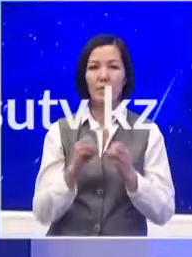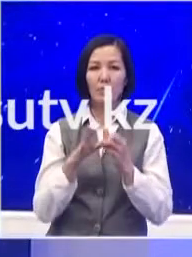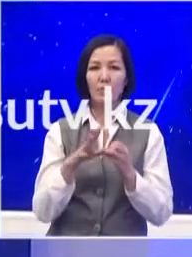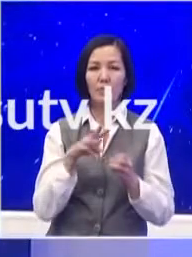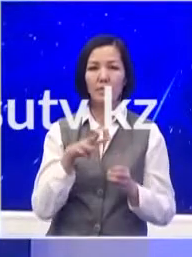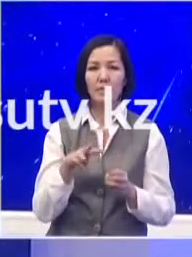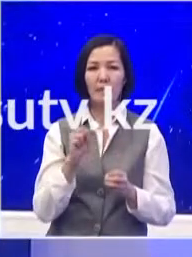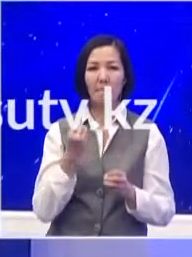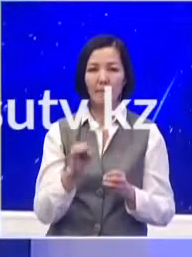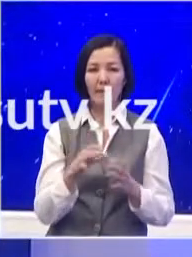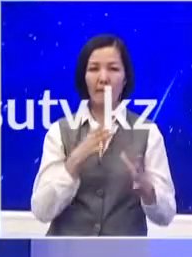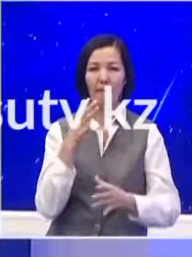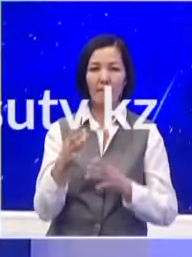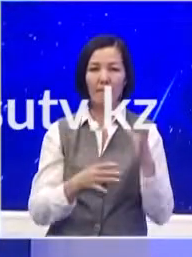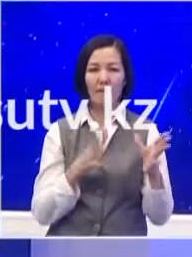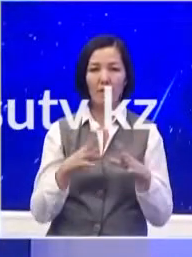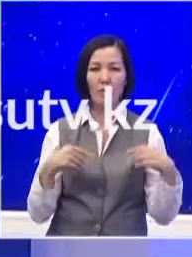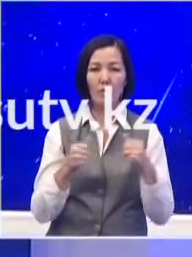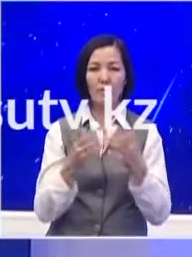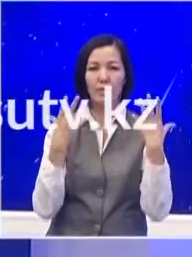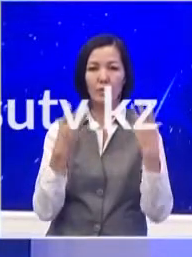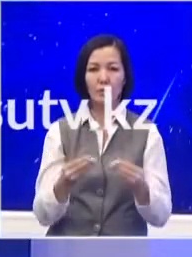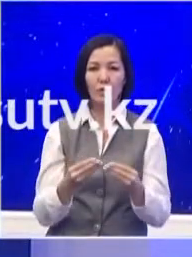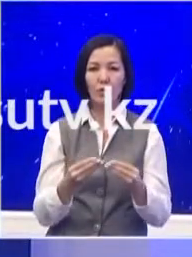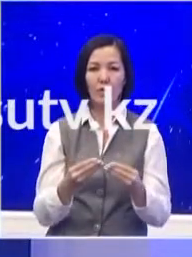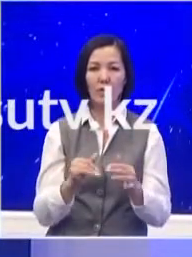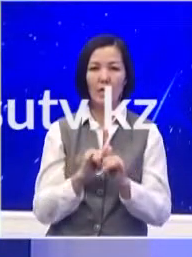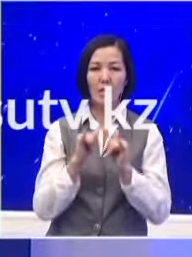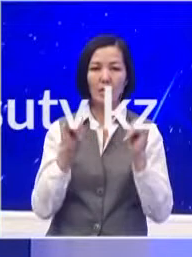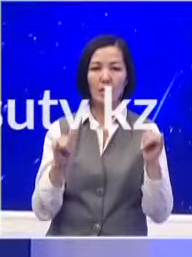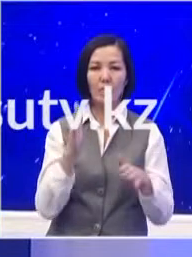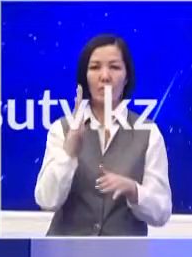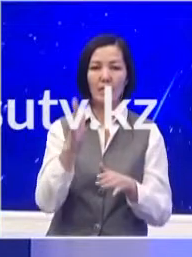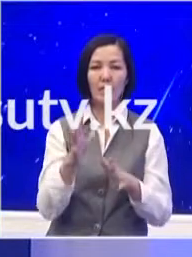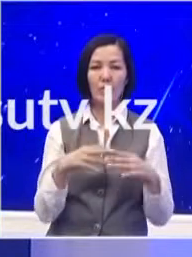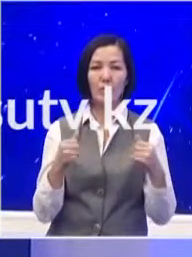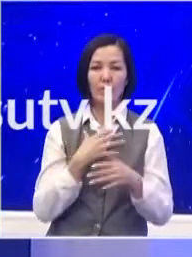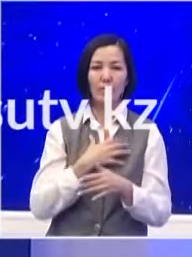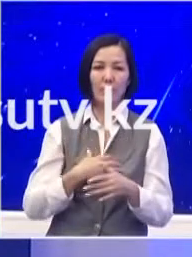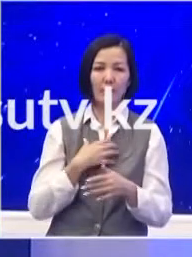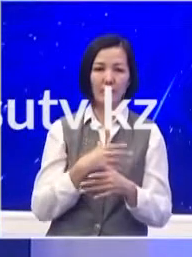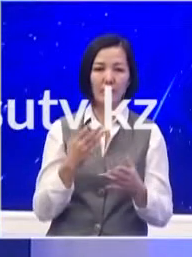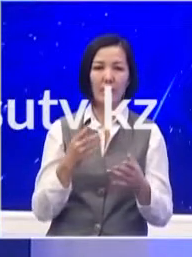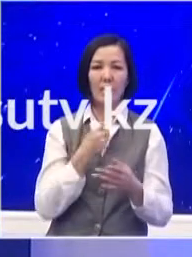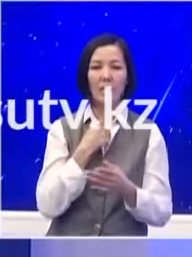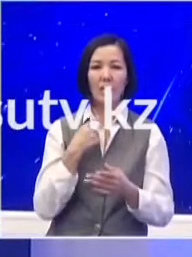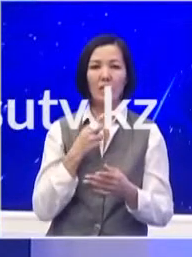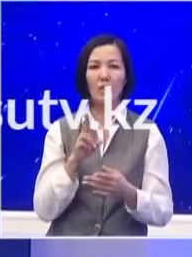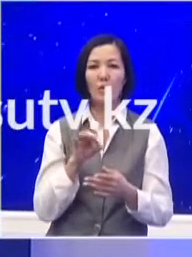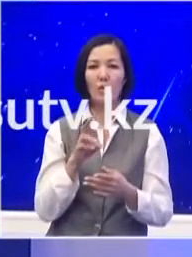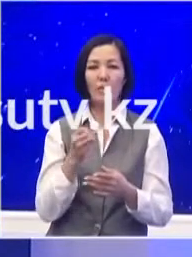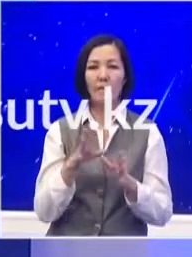15 мамыр халықаралық отбасы күні елдің дамуы мен келешегінің өлшемінде осы бір шағын ошақтың алар орны айрықша.